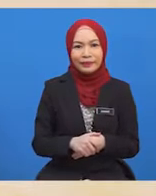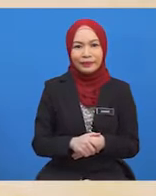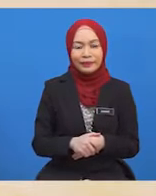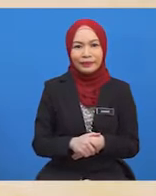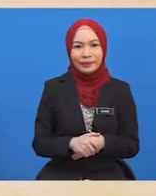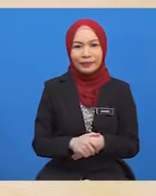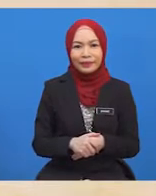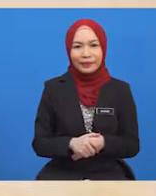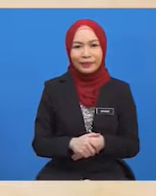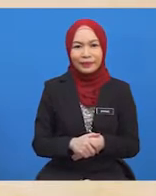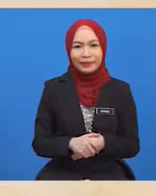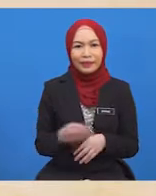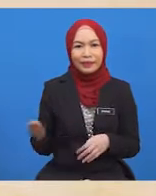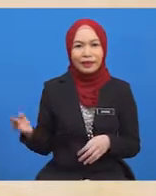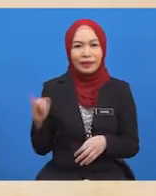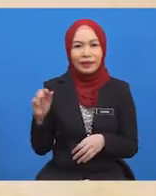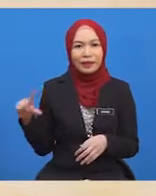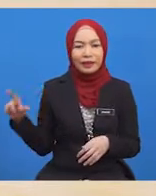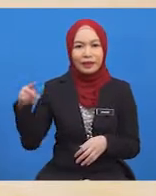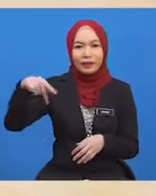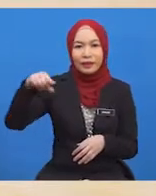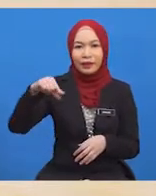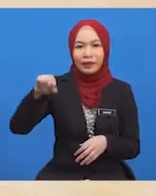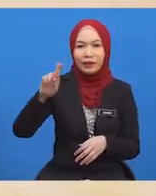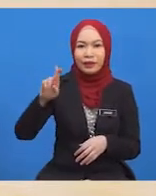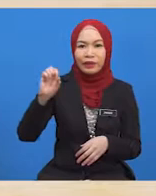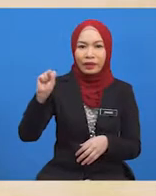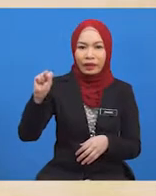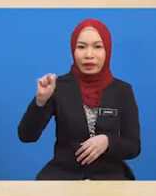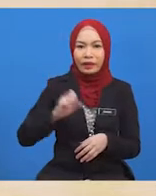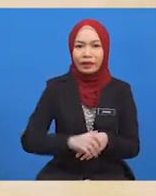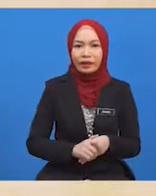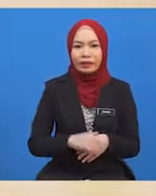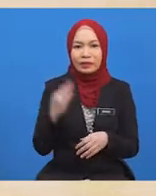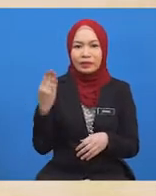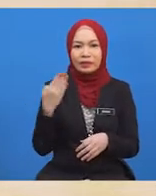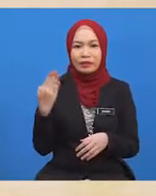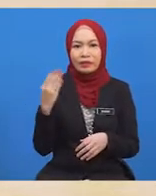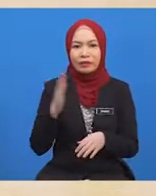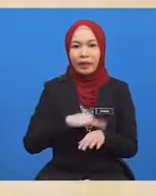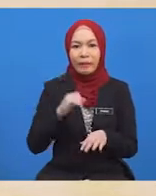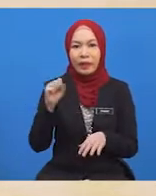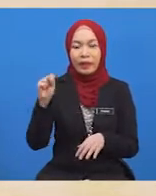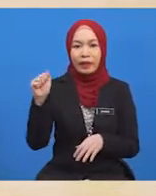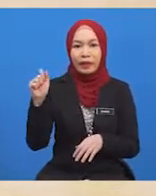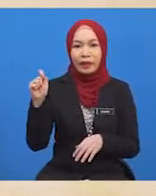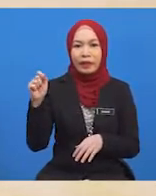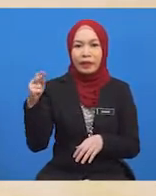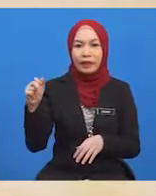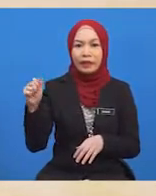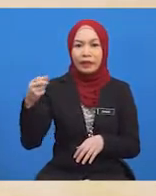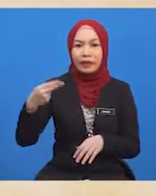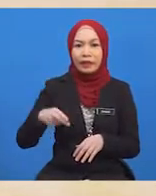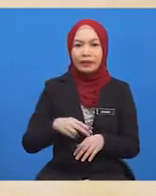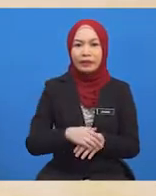Objek ialah PQ RS. Normal pada satah ialah garis PA, QB,